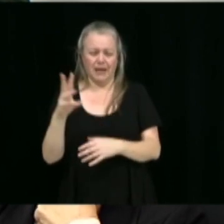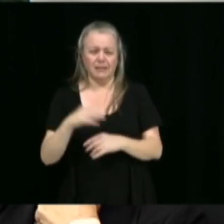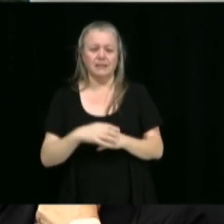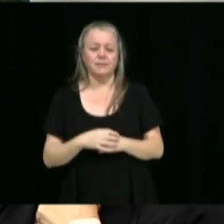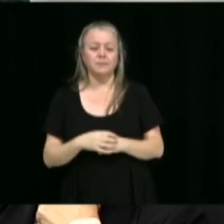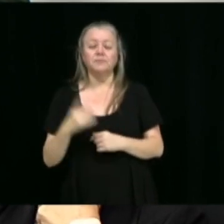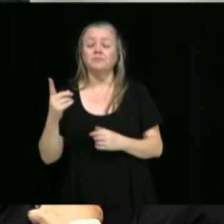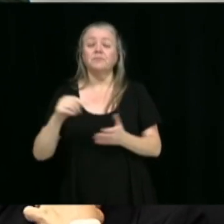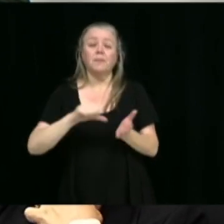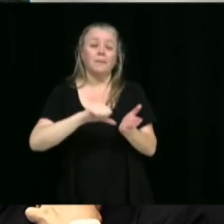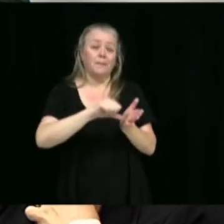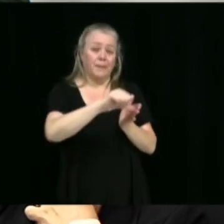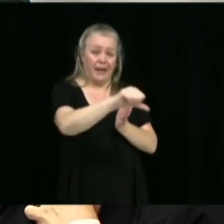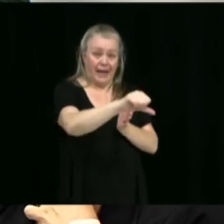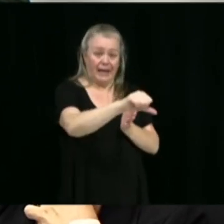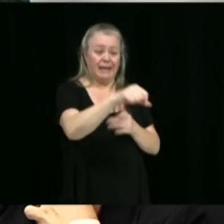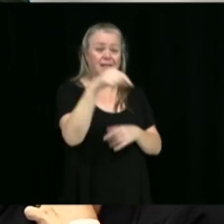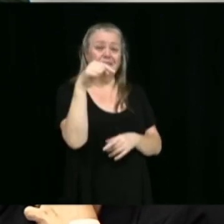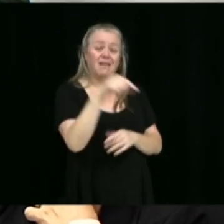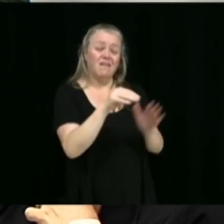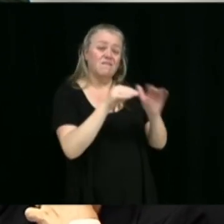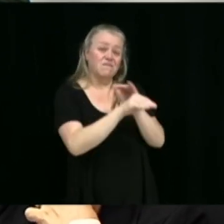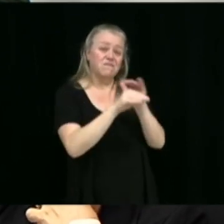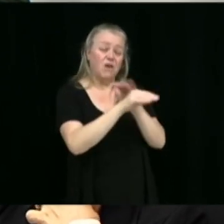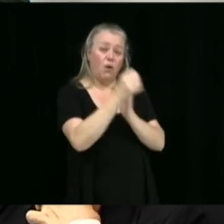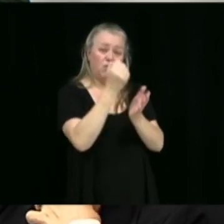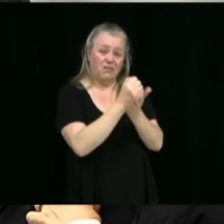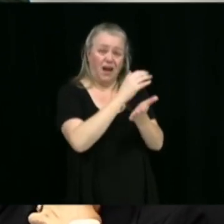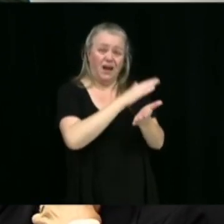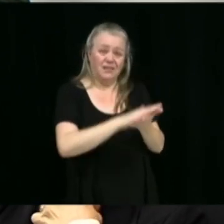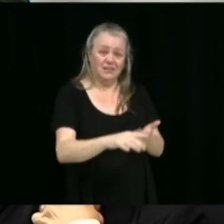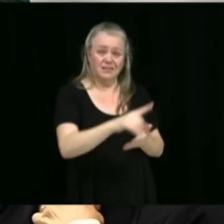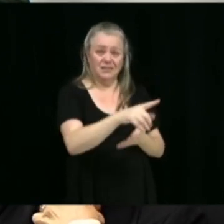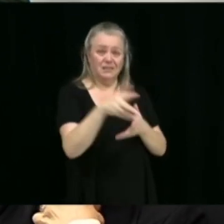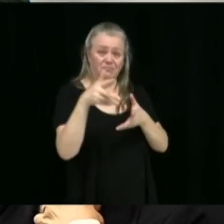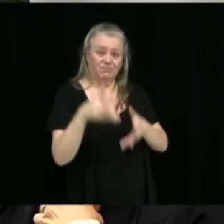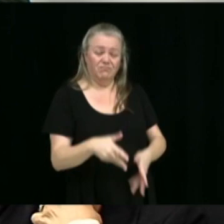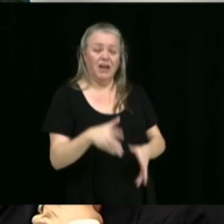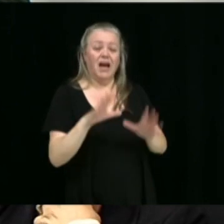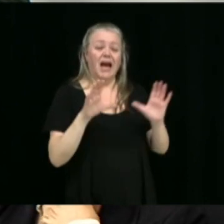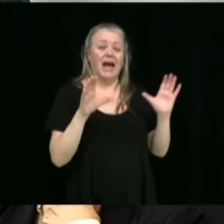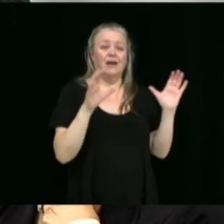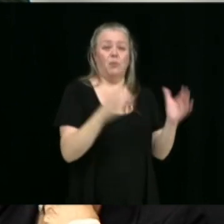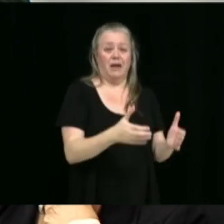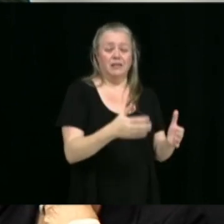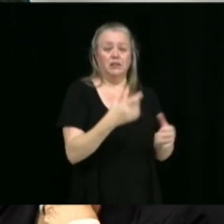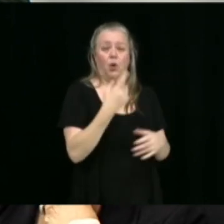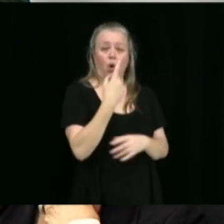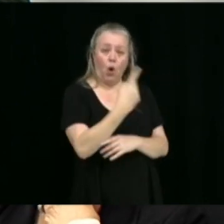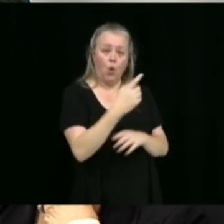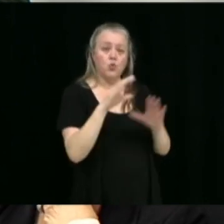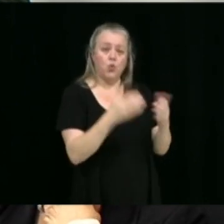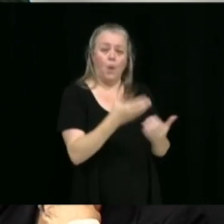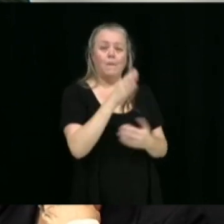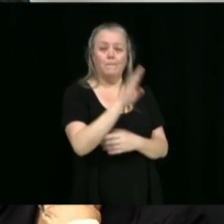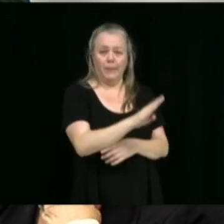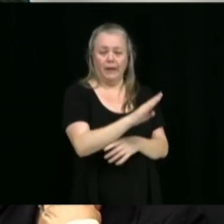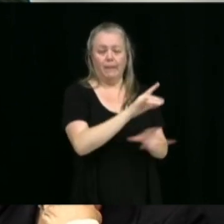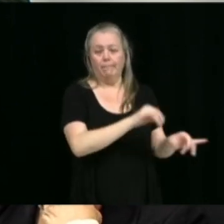procéder au versement du reliquat du dit fonds de garantie aux membres du regroupement Agglomération 1, groupe B, dans les mêmes